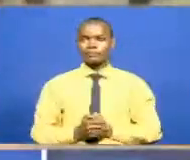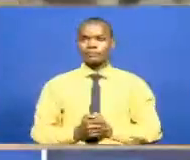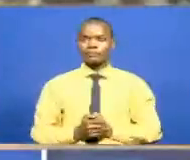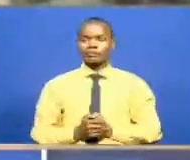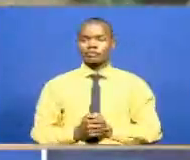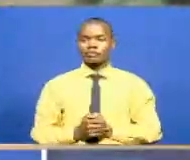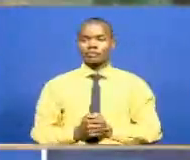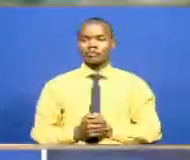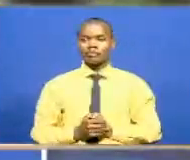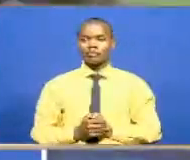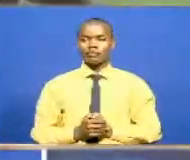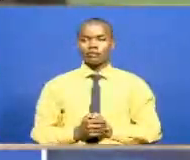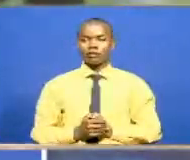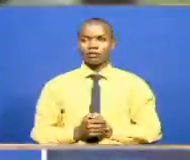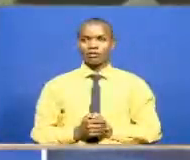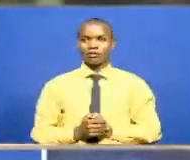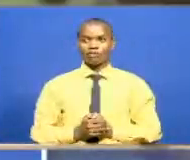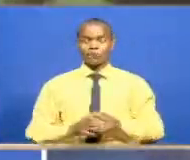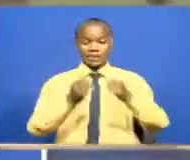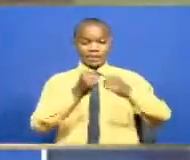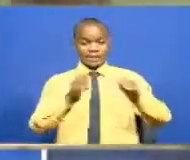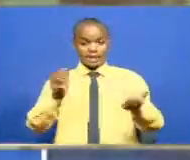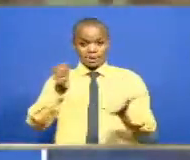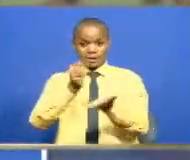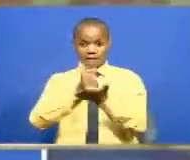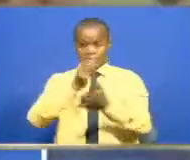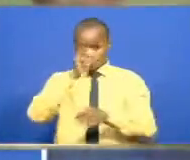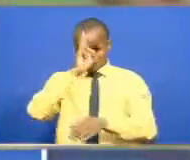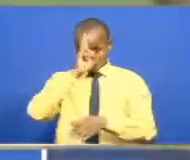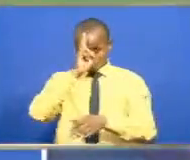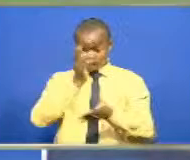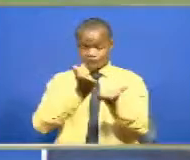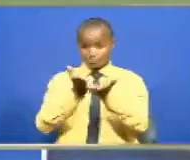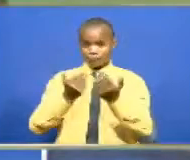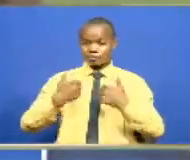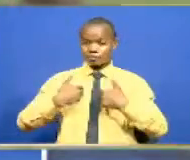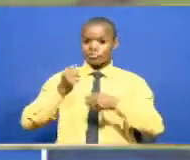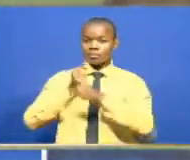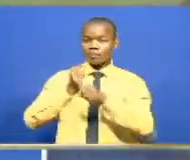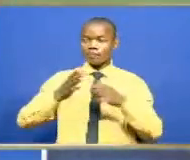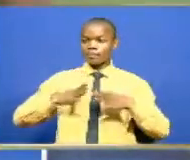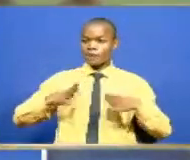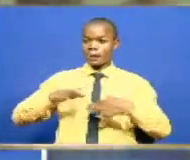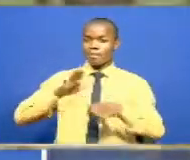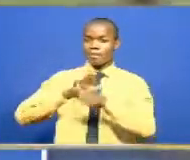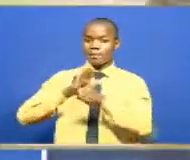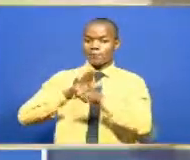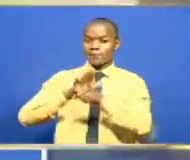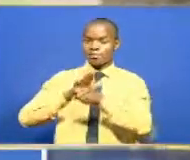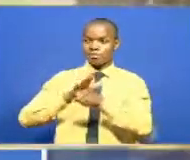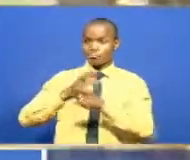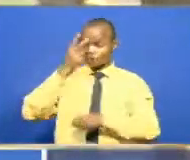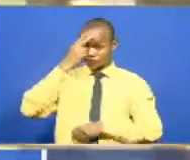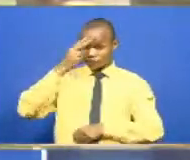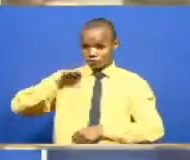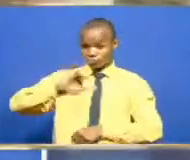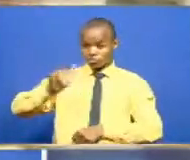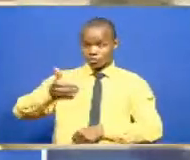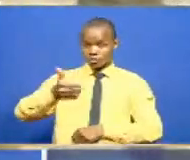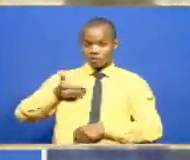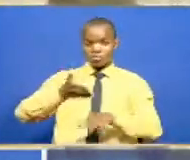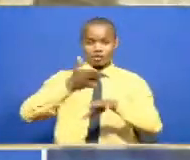Wakati huo huo, shughuli ya kusajili makurutu wa polisi imevutia maelfu ya Wakenya. Katika kaunti ya Narok, zaidi ya vijana